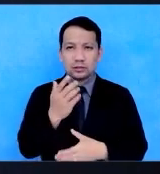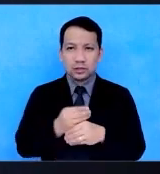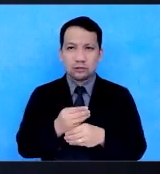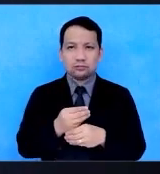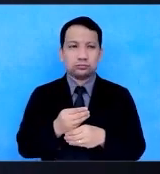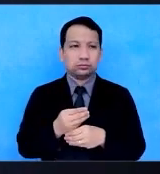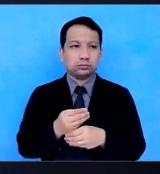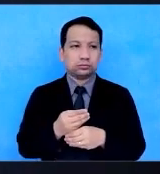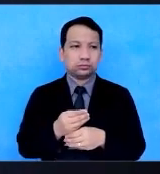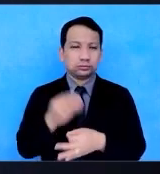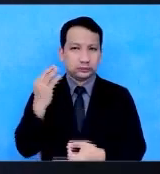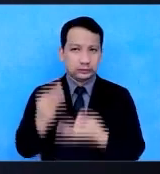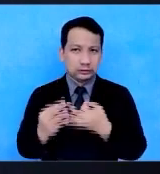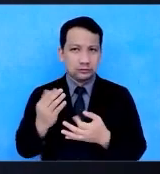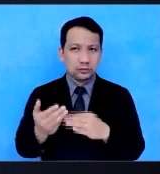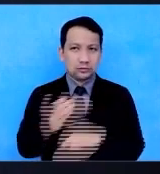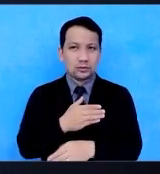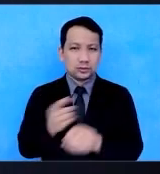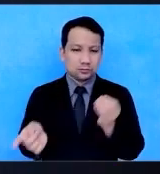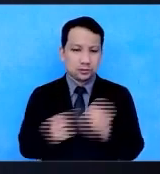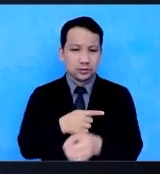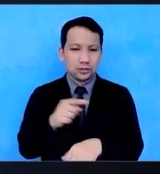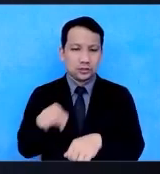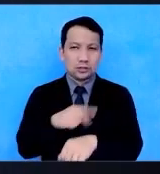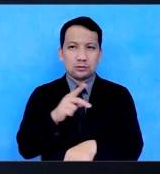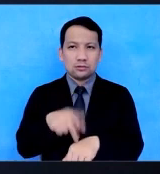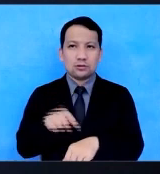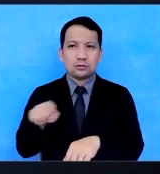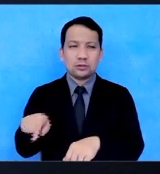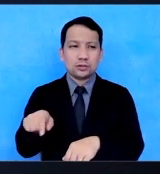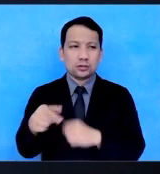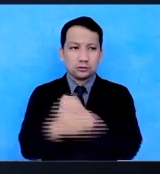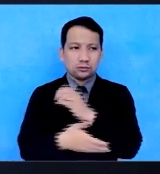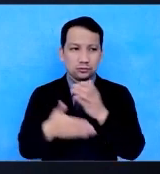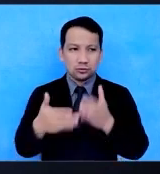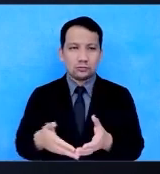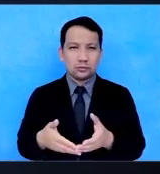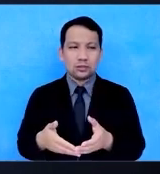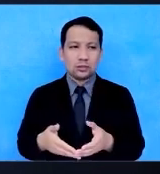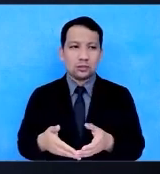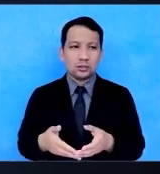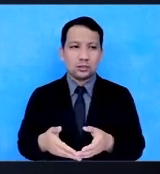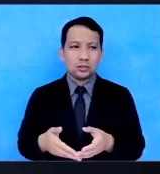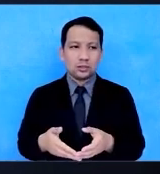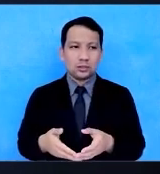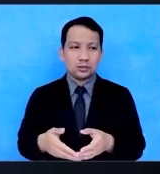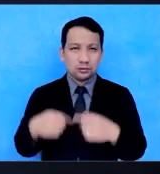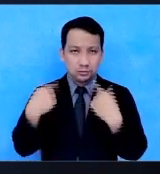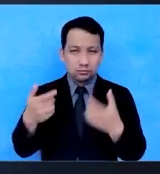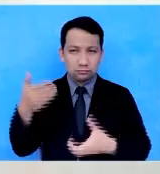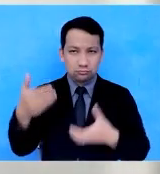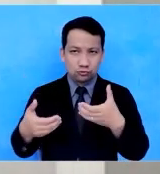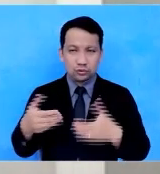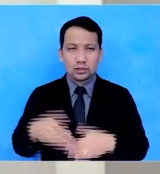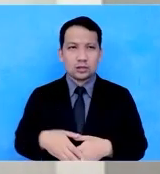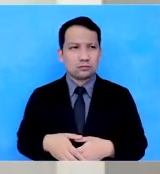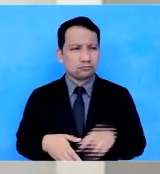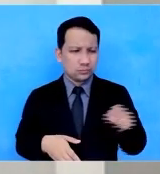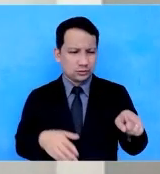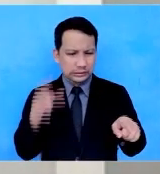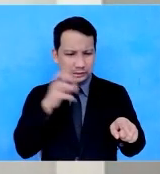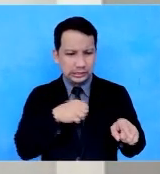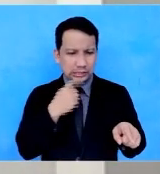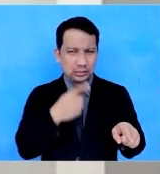ng hustisya bago patalsikin sa bansa ang isang banyaga. Lalong-lalo na kung umabot na ito sa korte. Pero duda ang